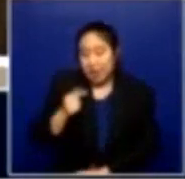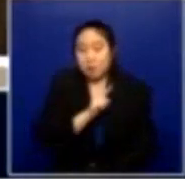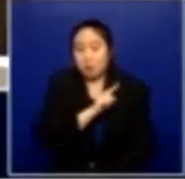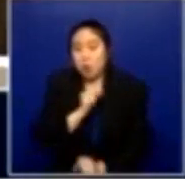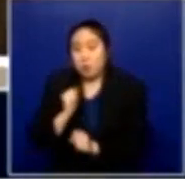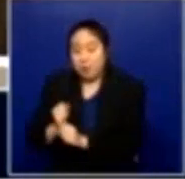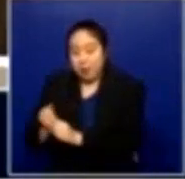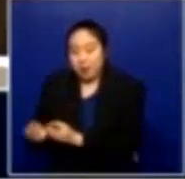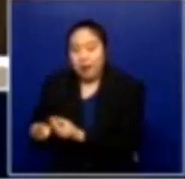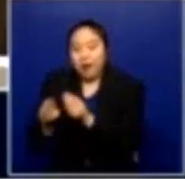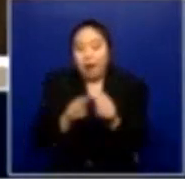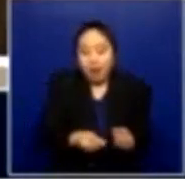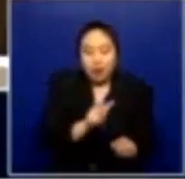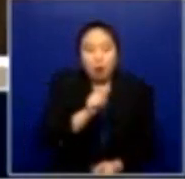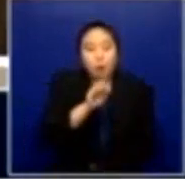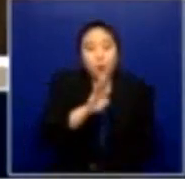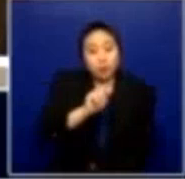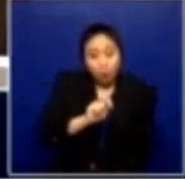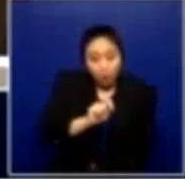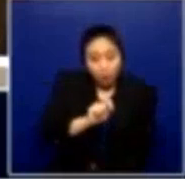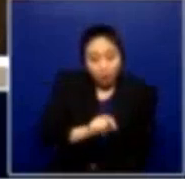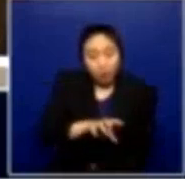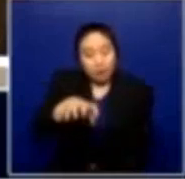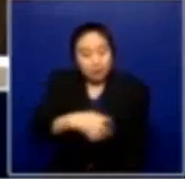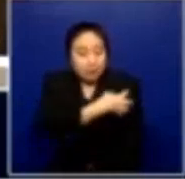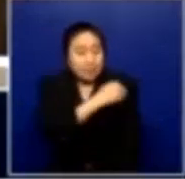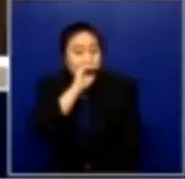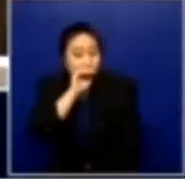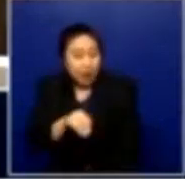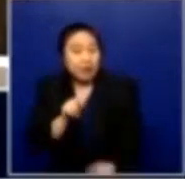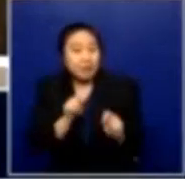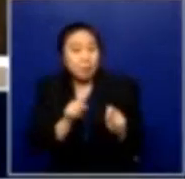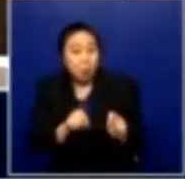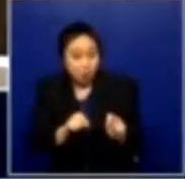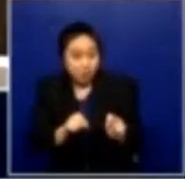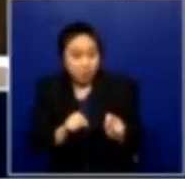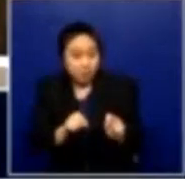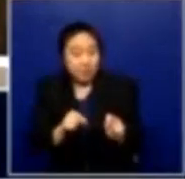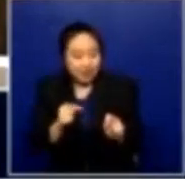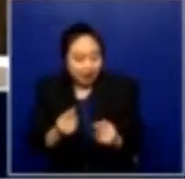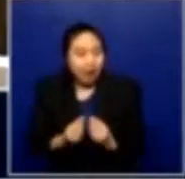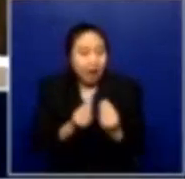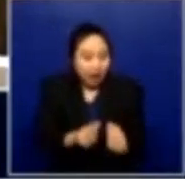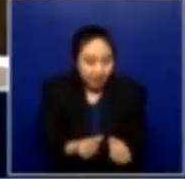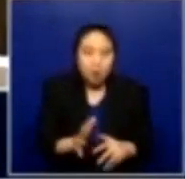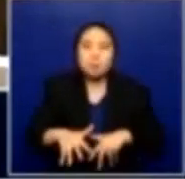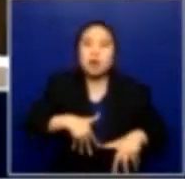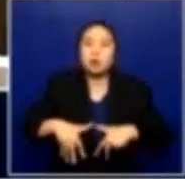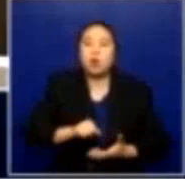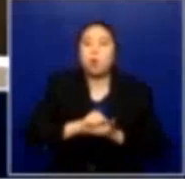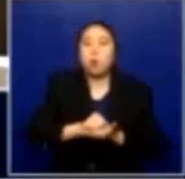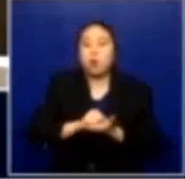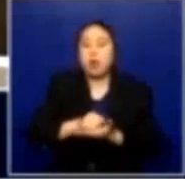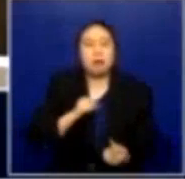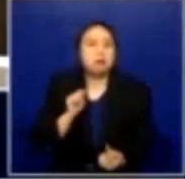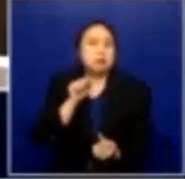จนี้ไปยังอบต.หรือเทศบาลตำบลก็จะทำให้พี่น้องประชาชนได้เข้าถึงบริการงาน